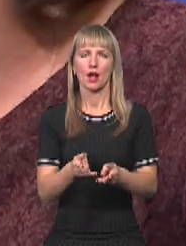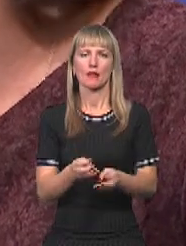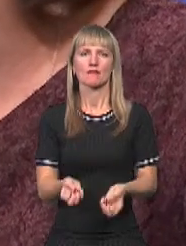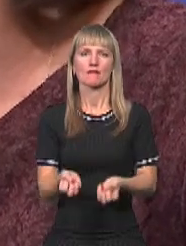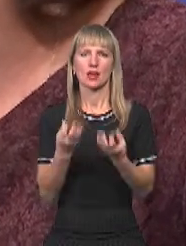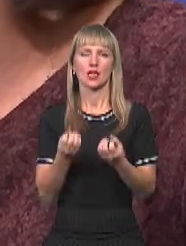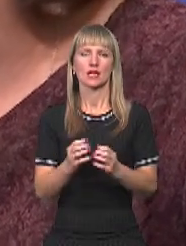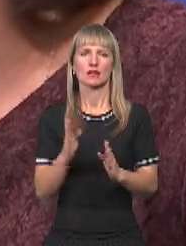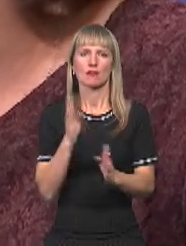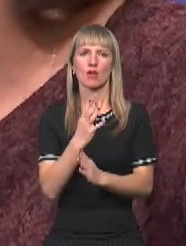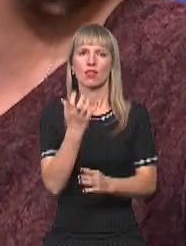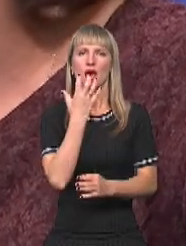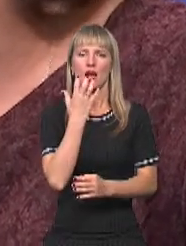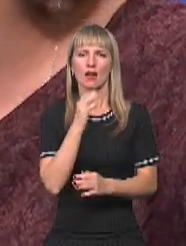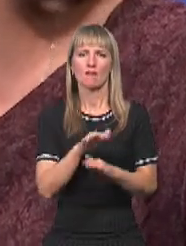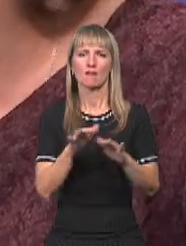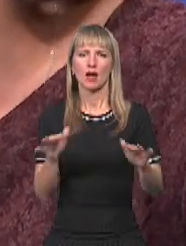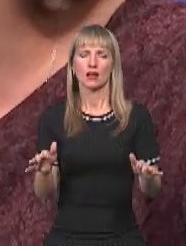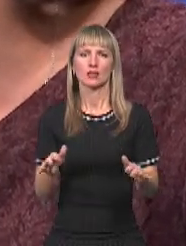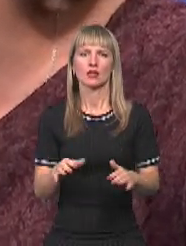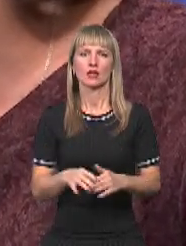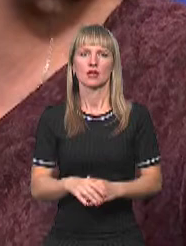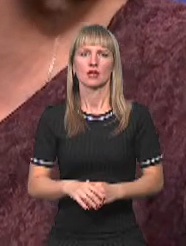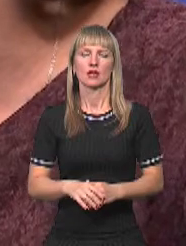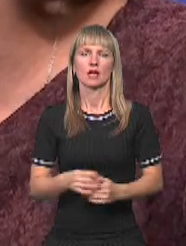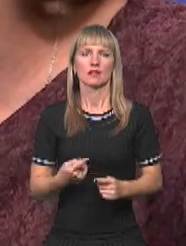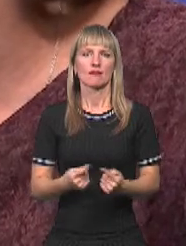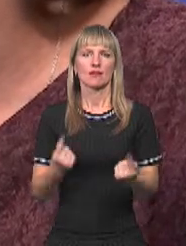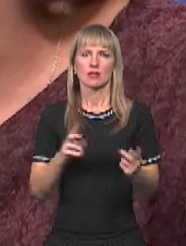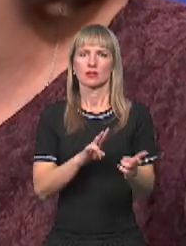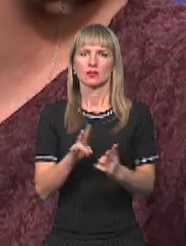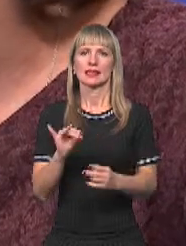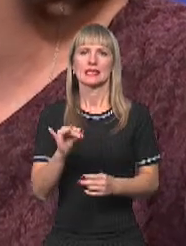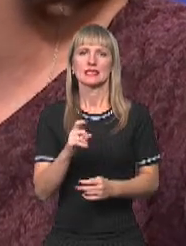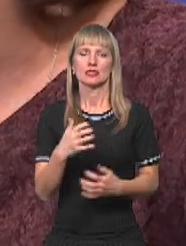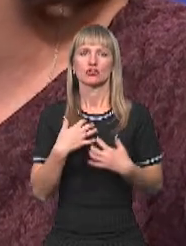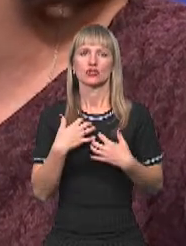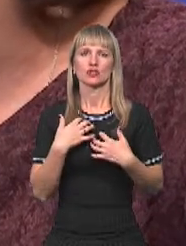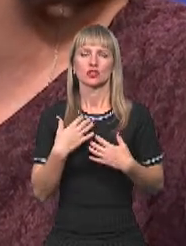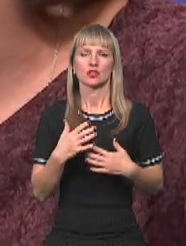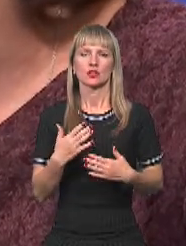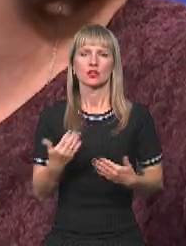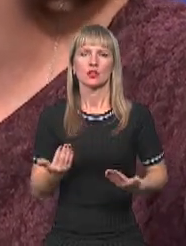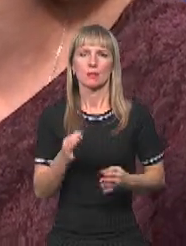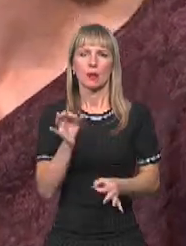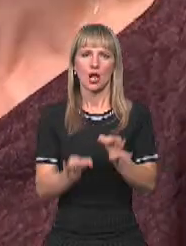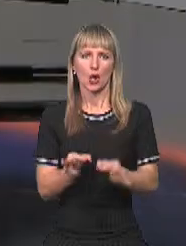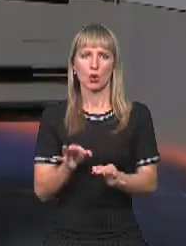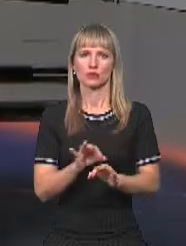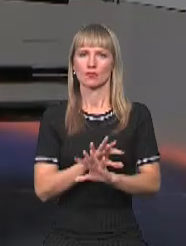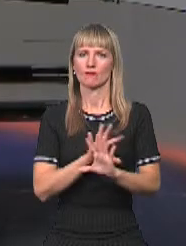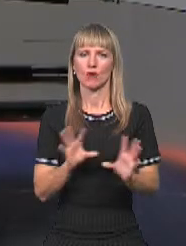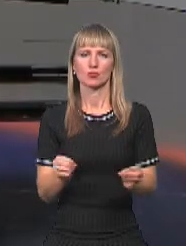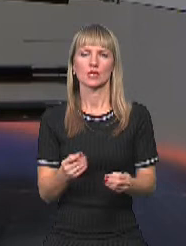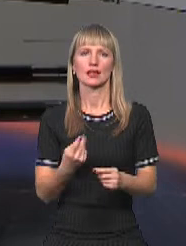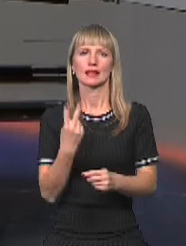викиди в повітря, нагрівання. Те саме нагрівання проти голови. Це величезна шкода і з живим організмом, людям, і планеті в цілому. Отже, ці